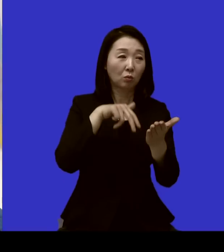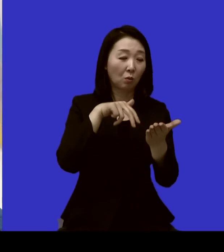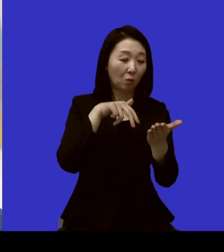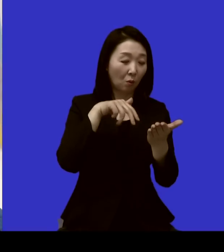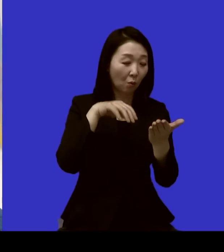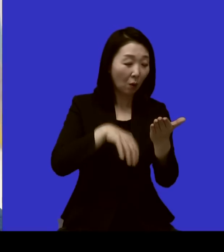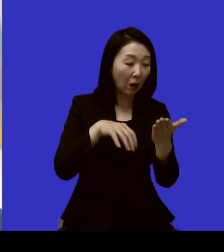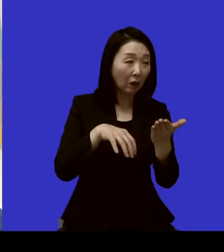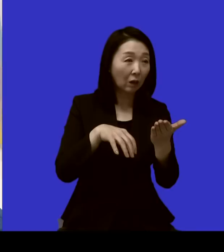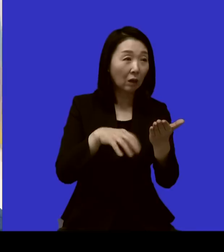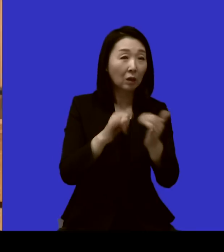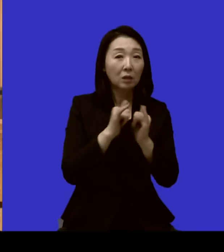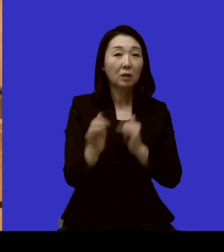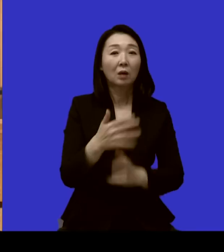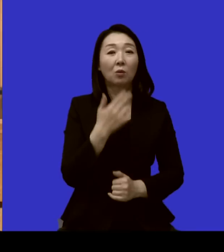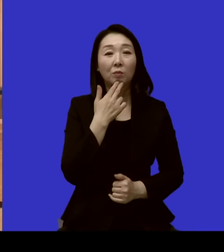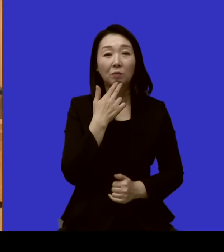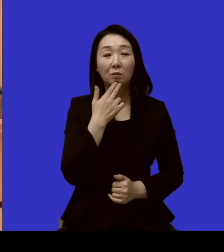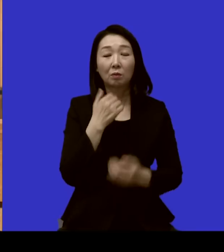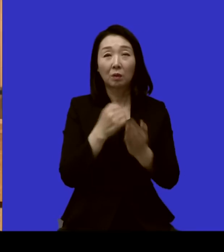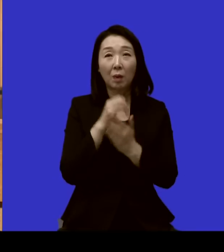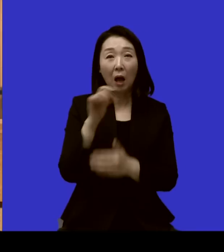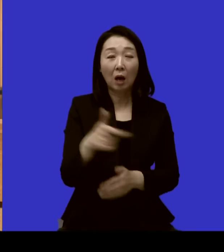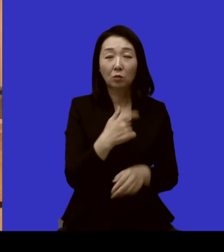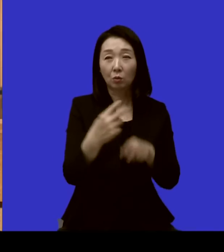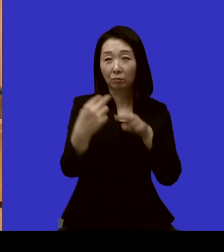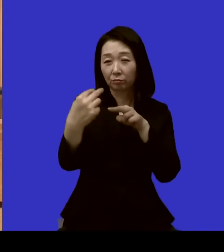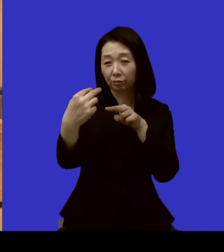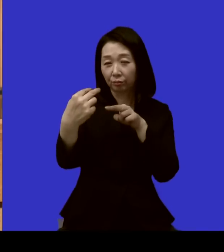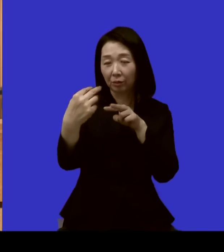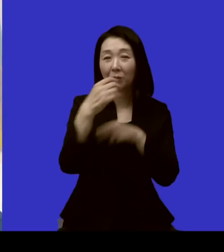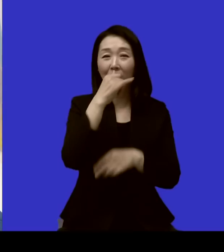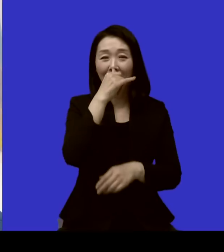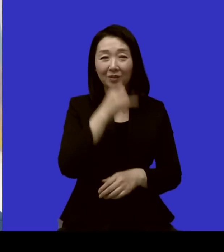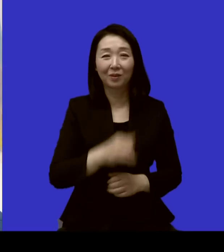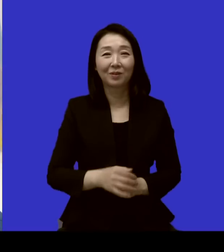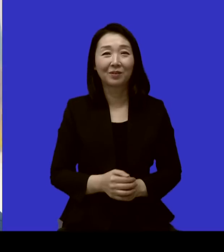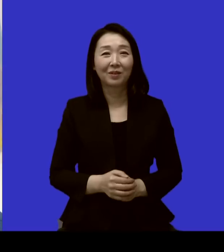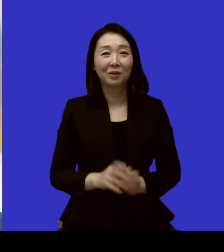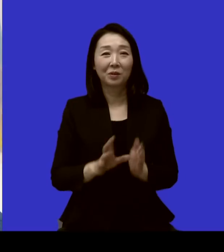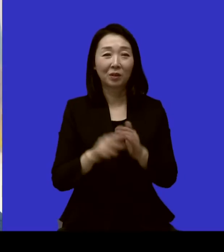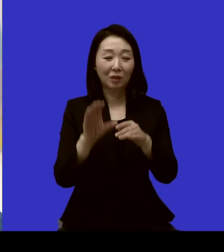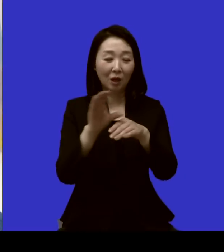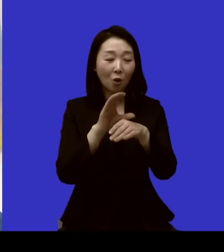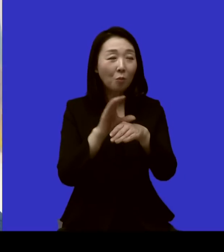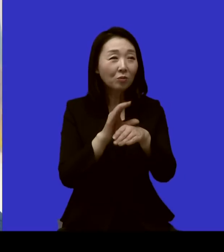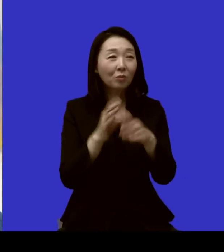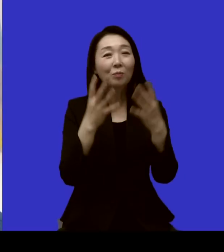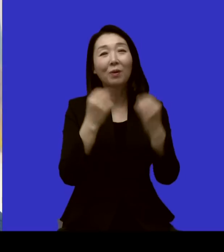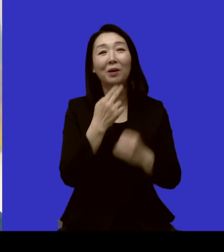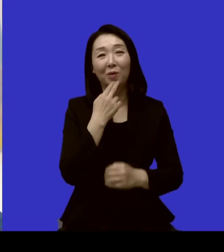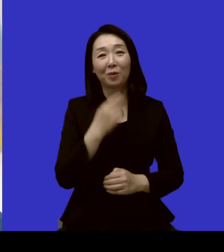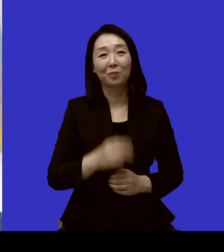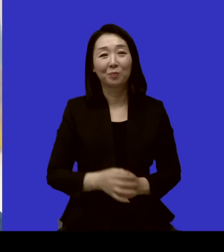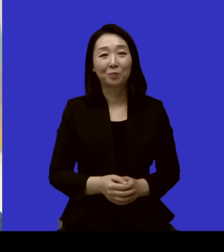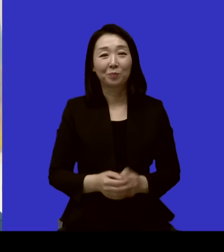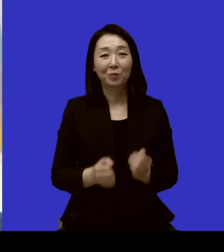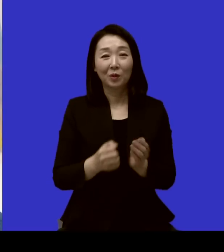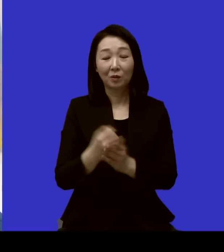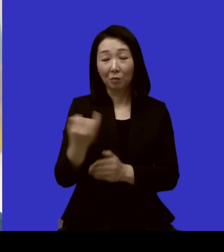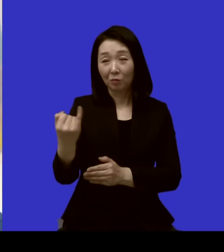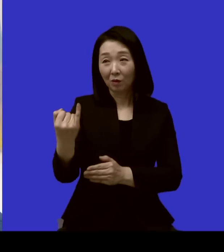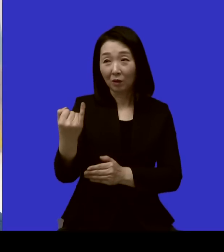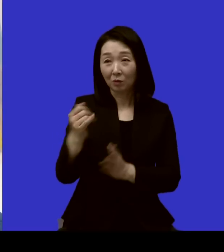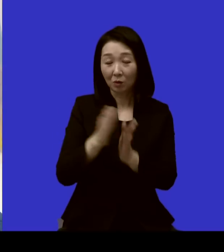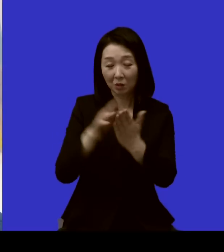열람실에. 그러니까 하루 종일 거의 평일 때는 둘이. 이렇게 서로 마주만 보고 있는 거예요. 그때는 이제 컴퓨터도 그렇게 활성화가 안 돼서 그죠. 그런지 사서 누님께서